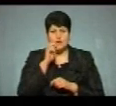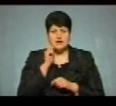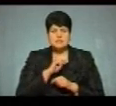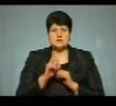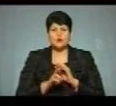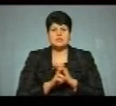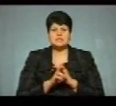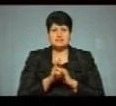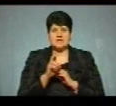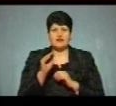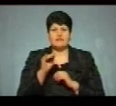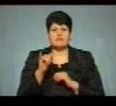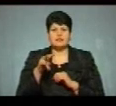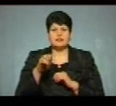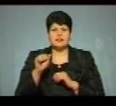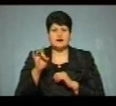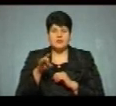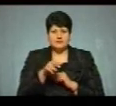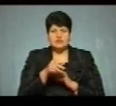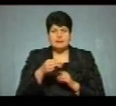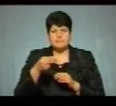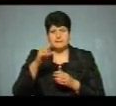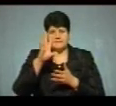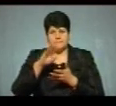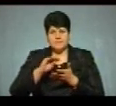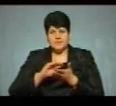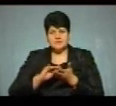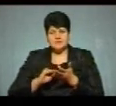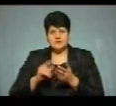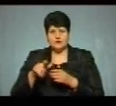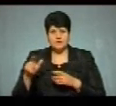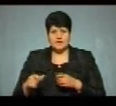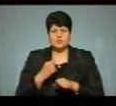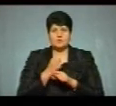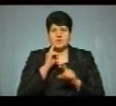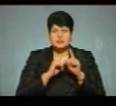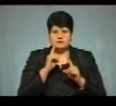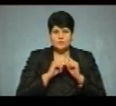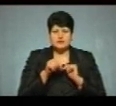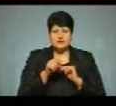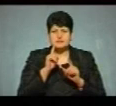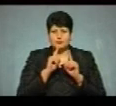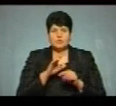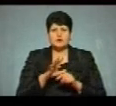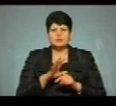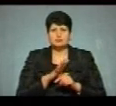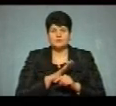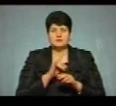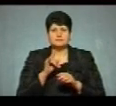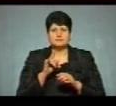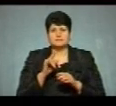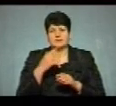церкви Філарета. І вони переписали всіх людей, робили збори. Ті збори були насліпо зроблені,